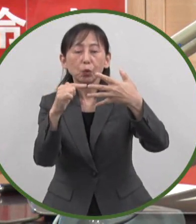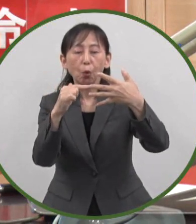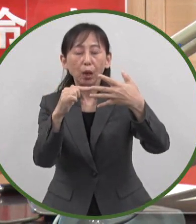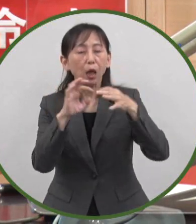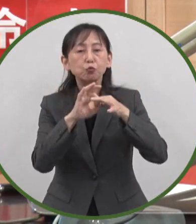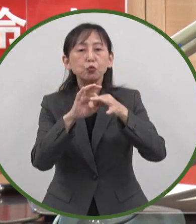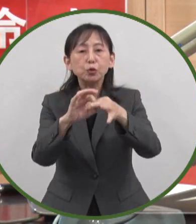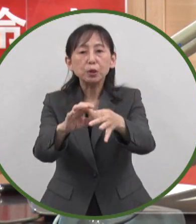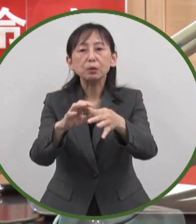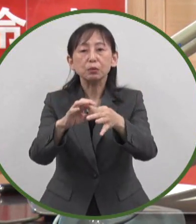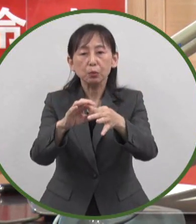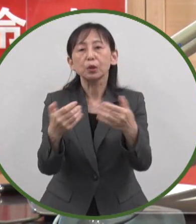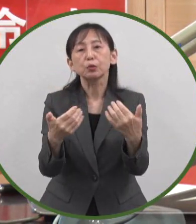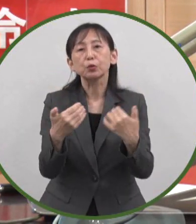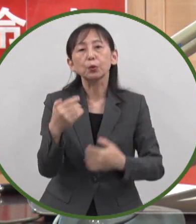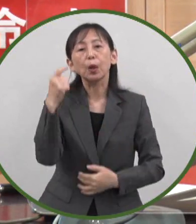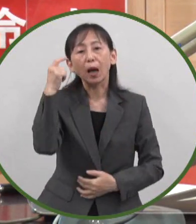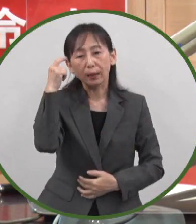には思っています。